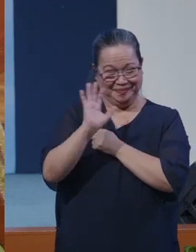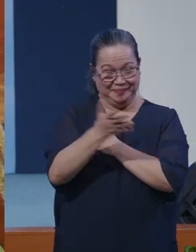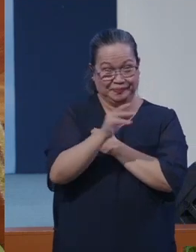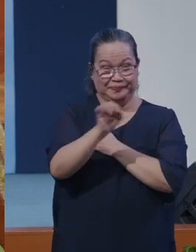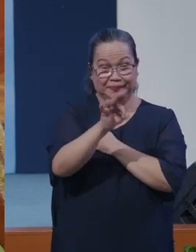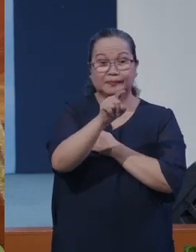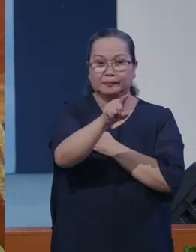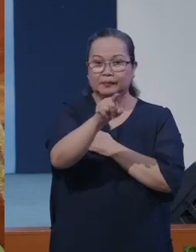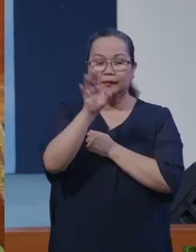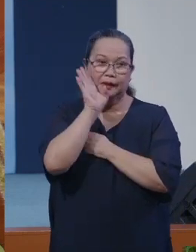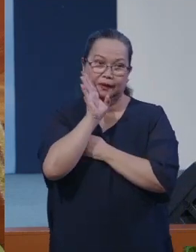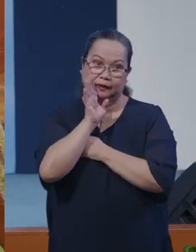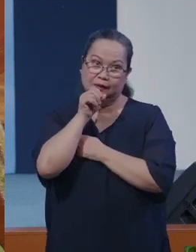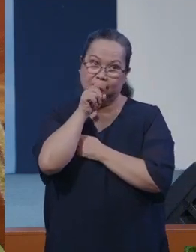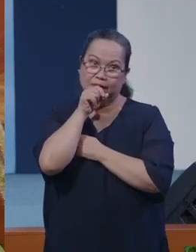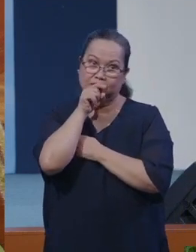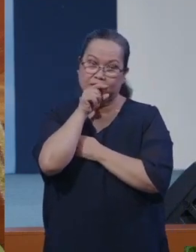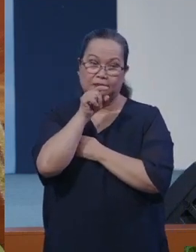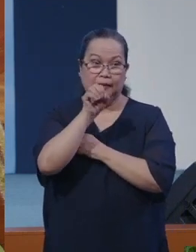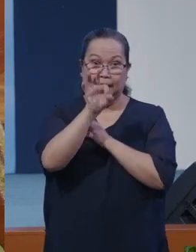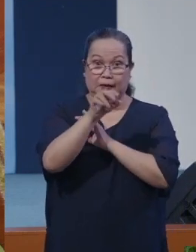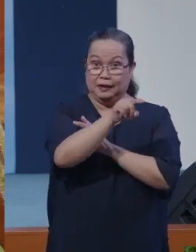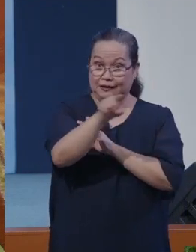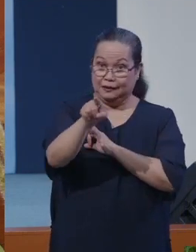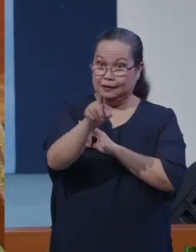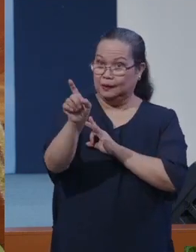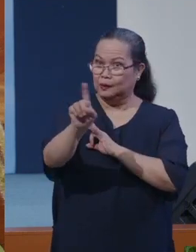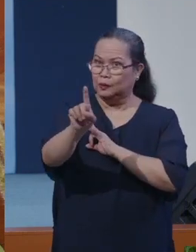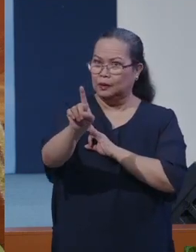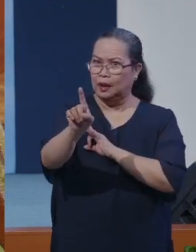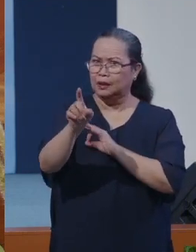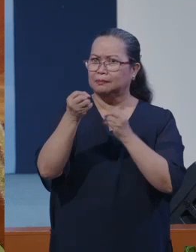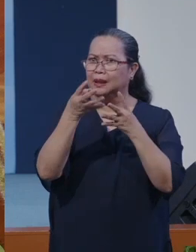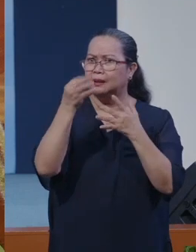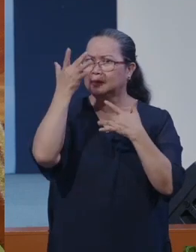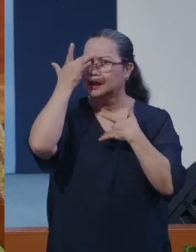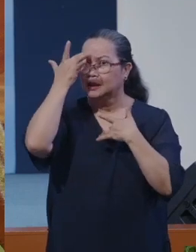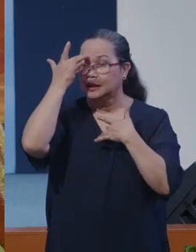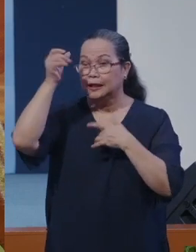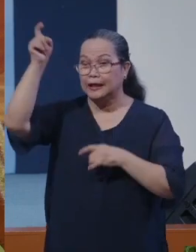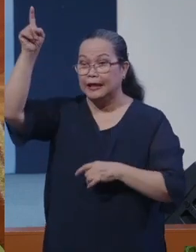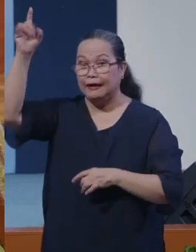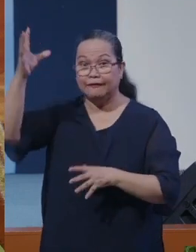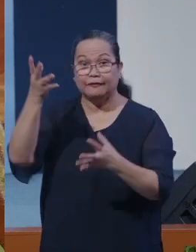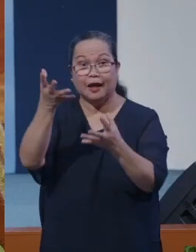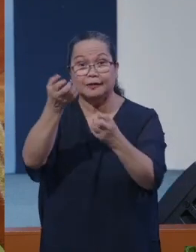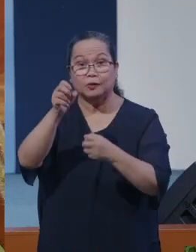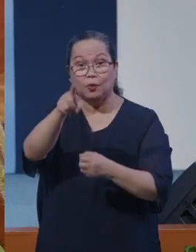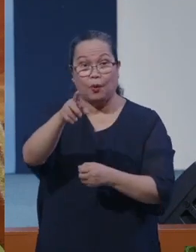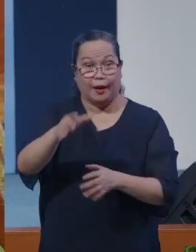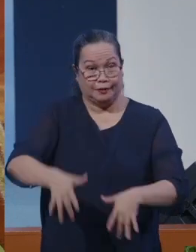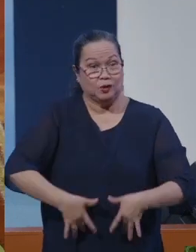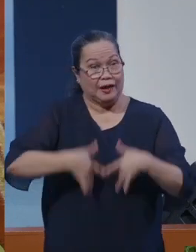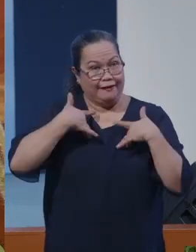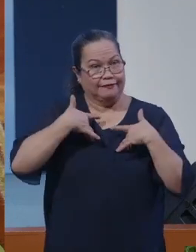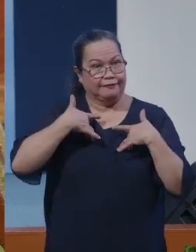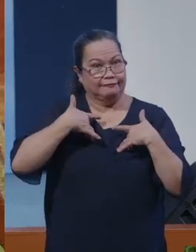Pero mga kapatid, kahit na ano pang dami ng sakit mo, kung gusto ng Panginoon na ikaw ay buhayin